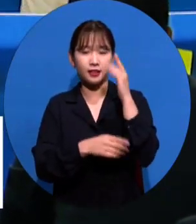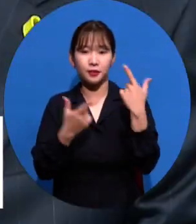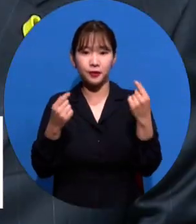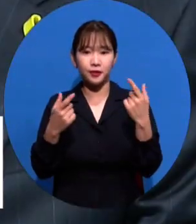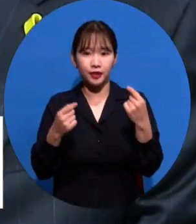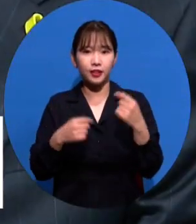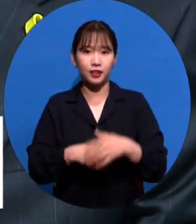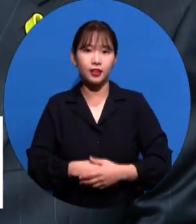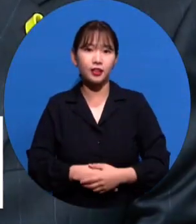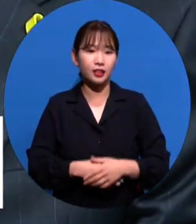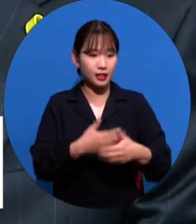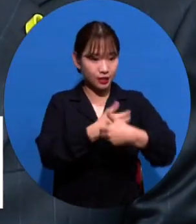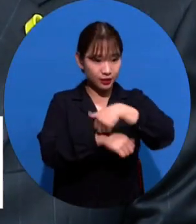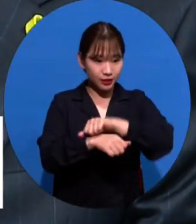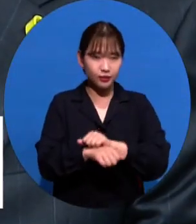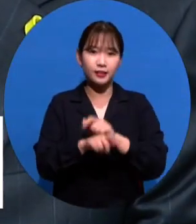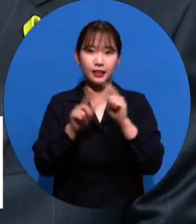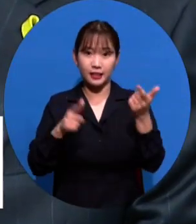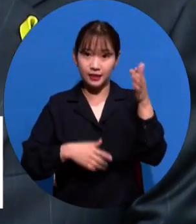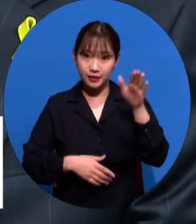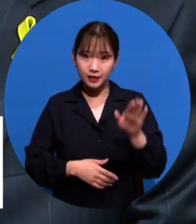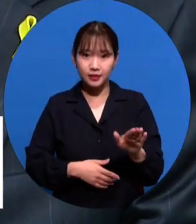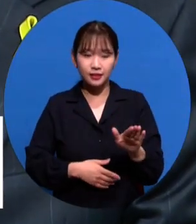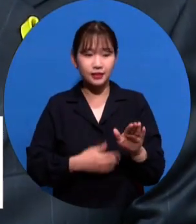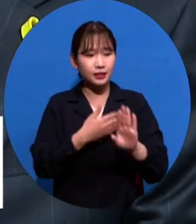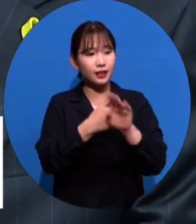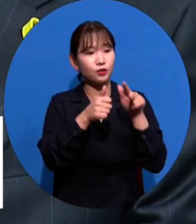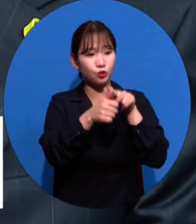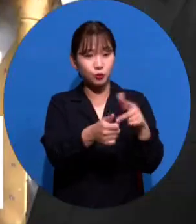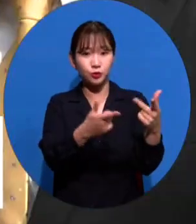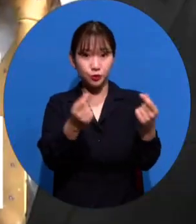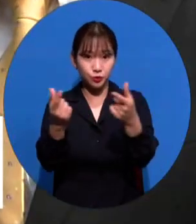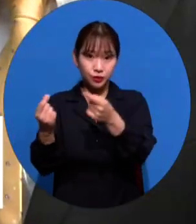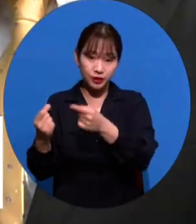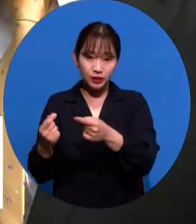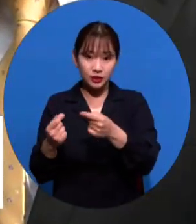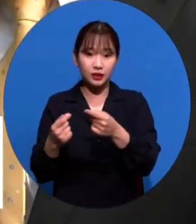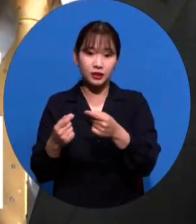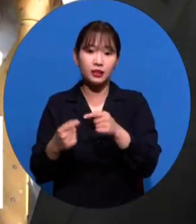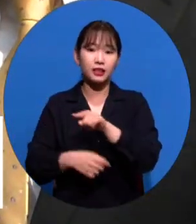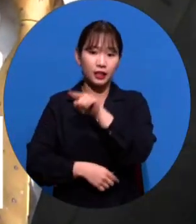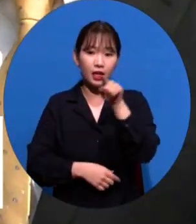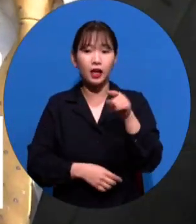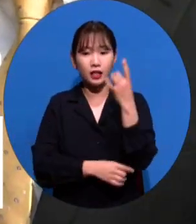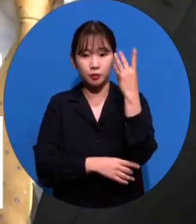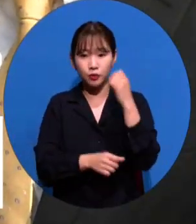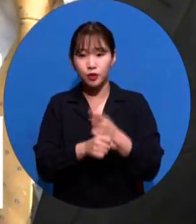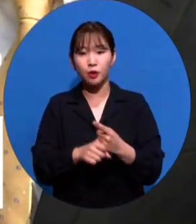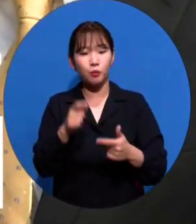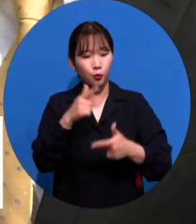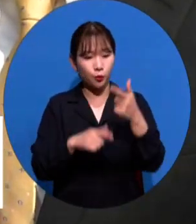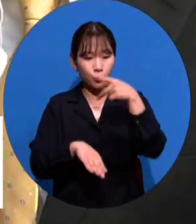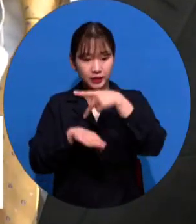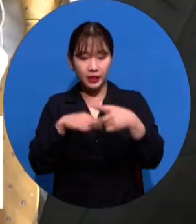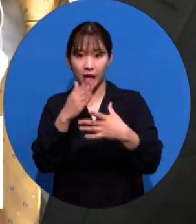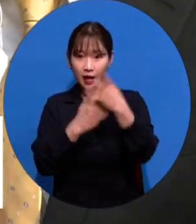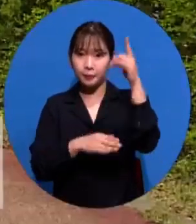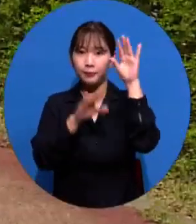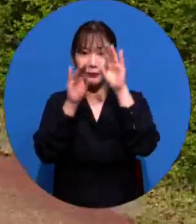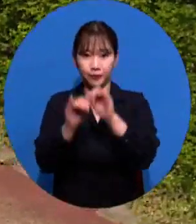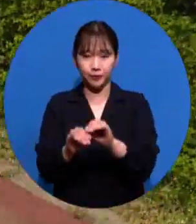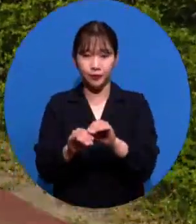것처럼 적극적이지는 않지만 다른 후보들 역시 원칙적으로 목포 신안 통합에